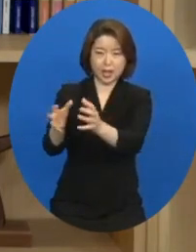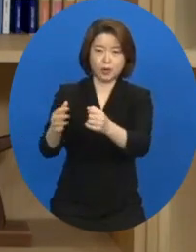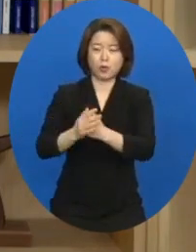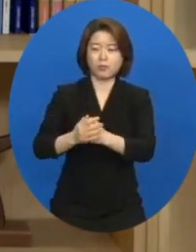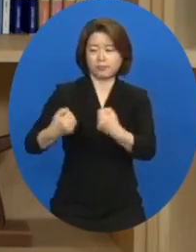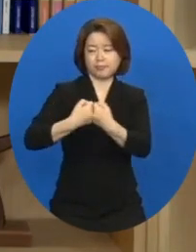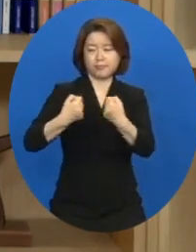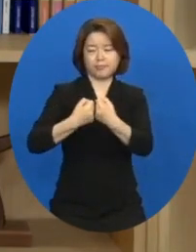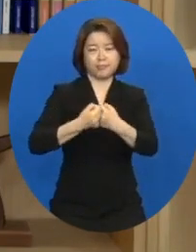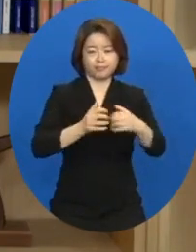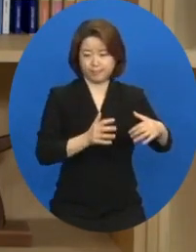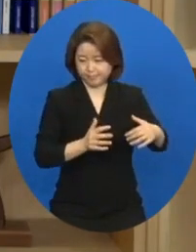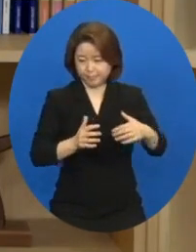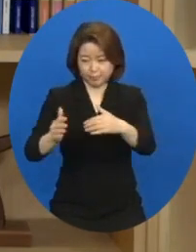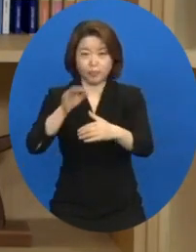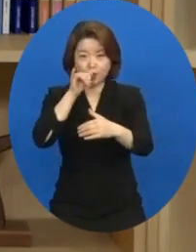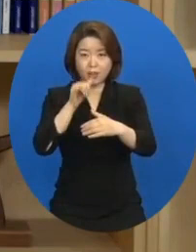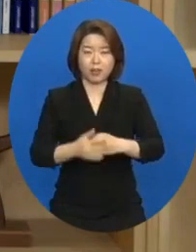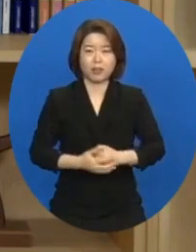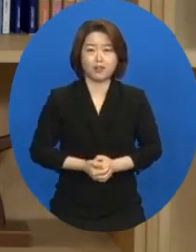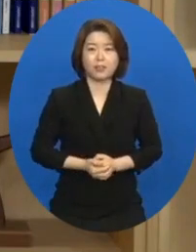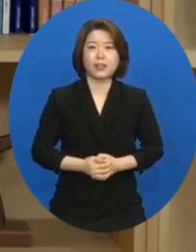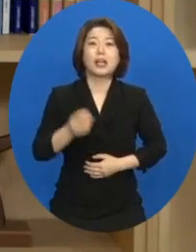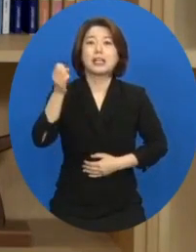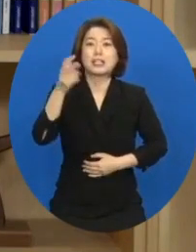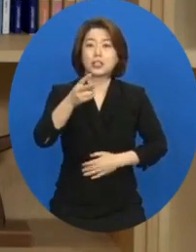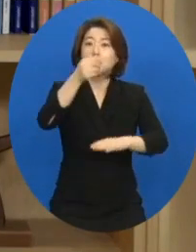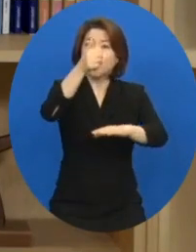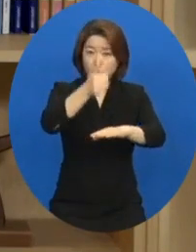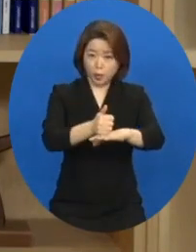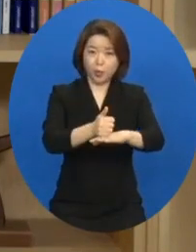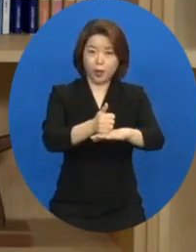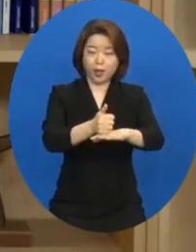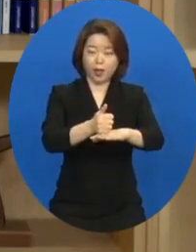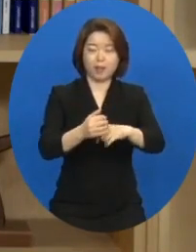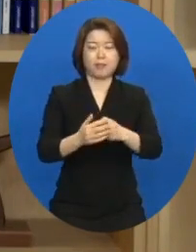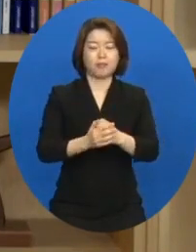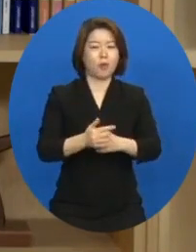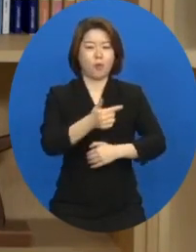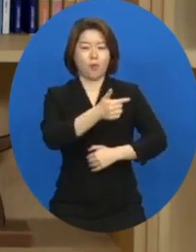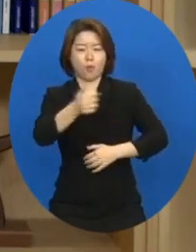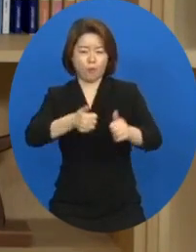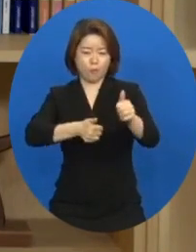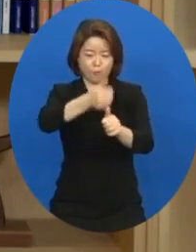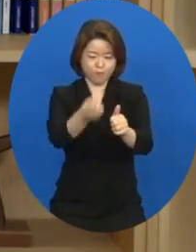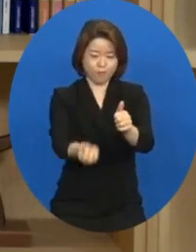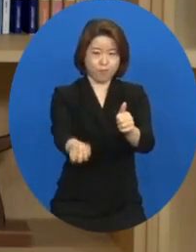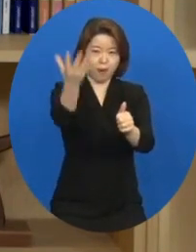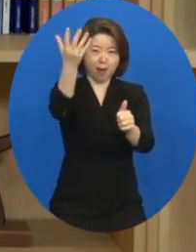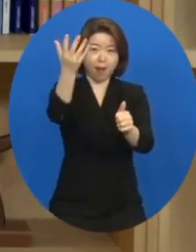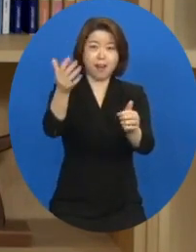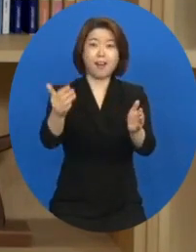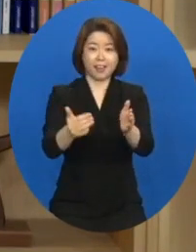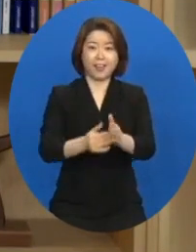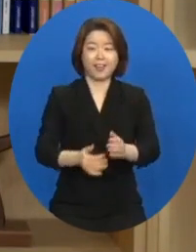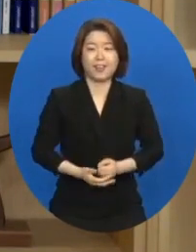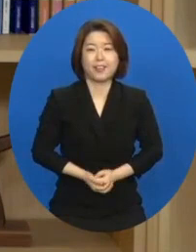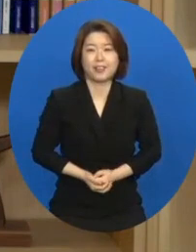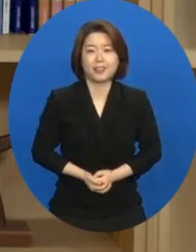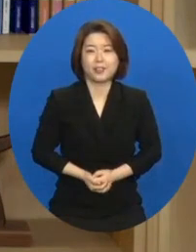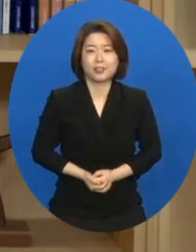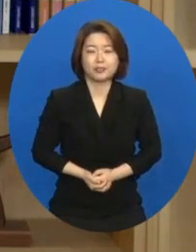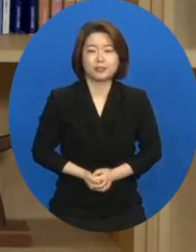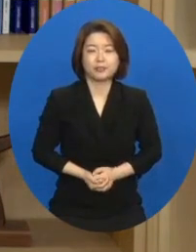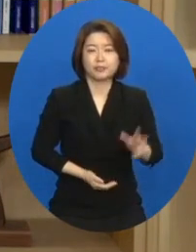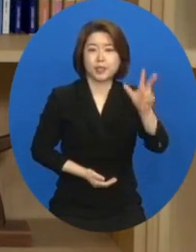됩니다 그리고 결과 적으로 대 승리를 거두게 됩니다 근데 2기